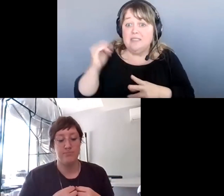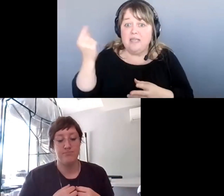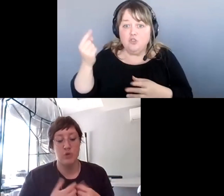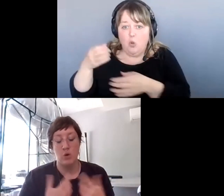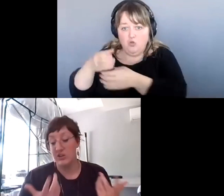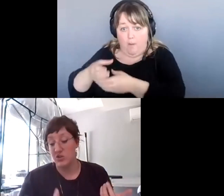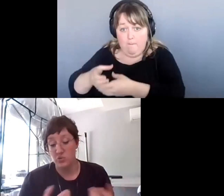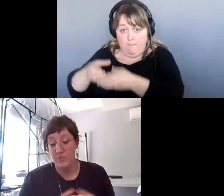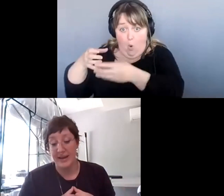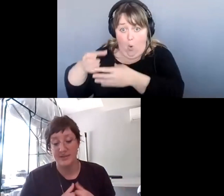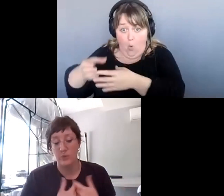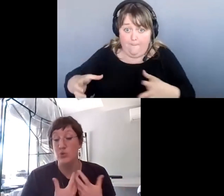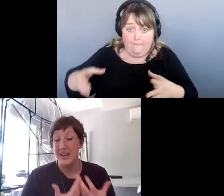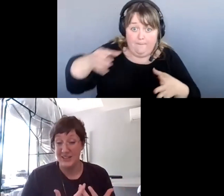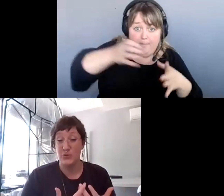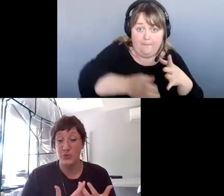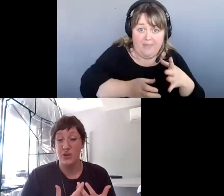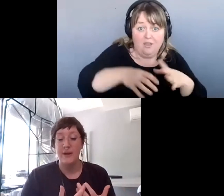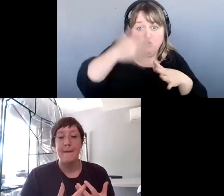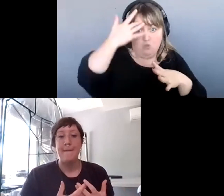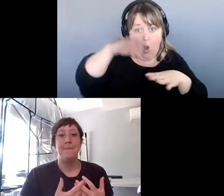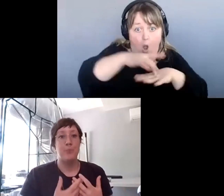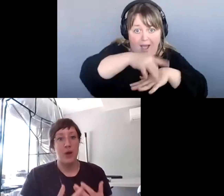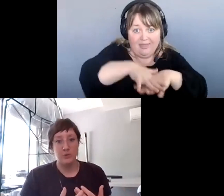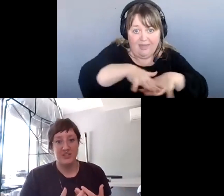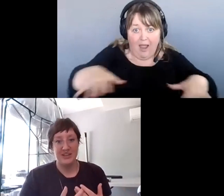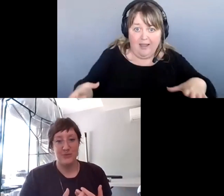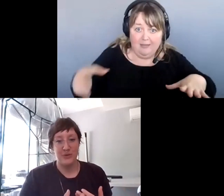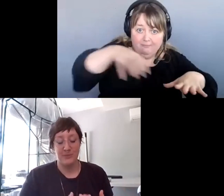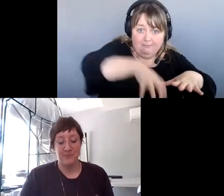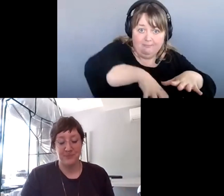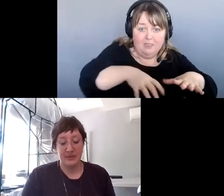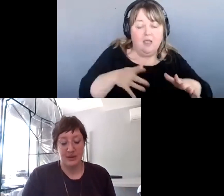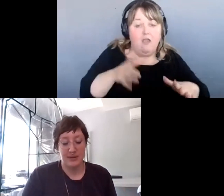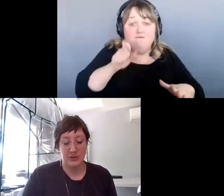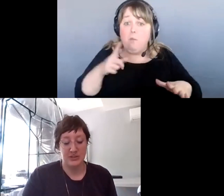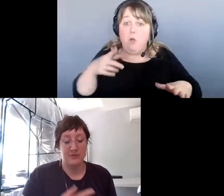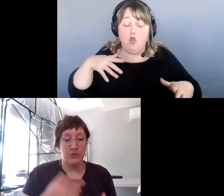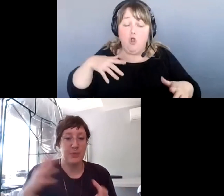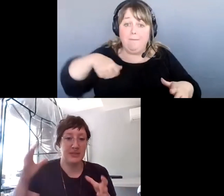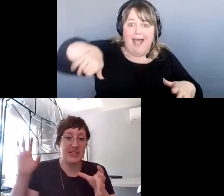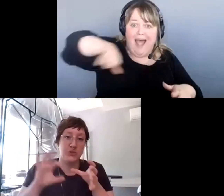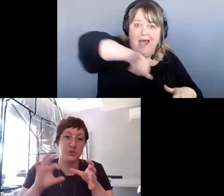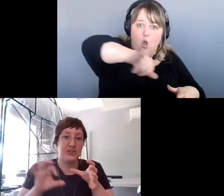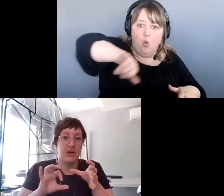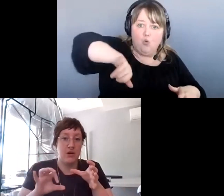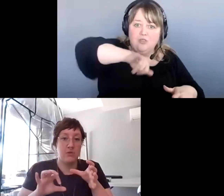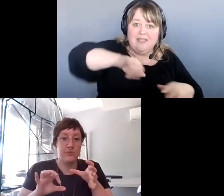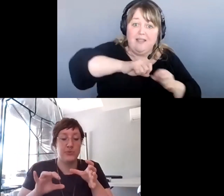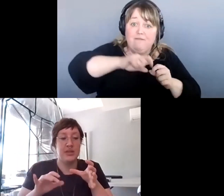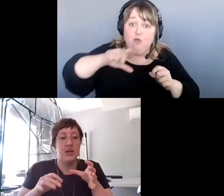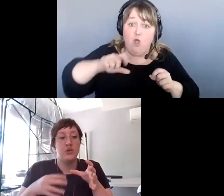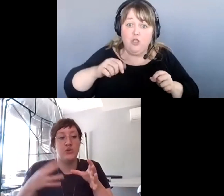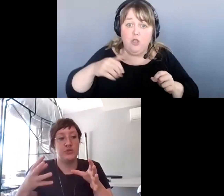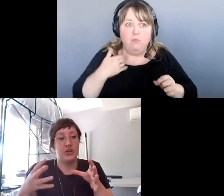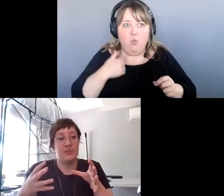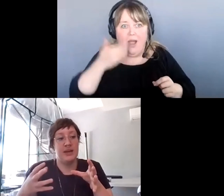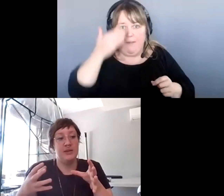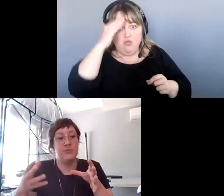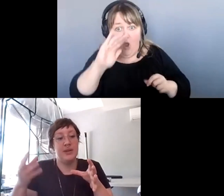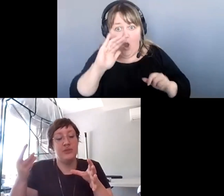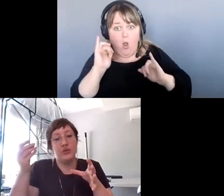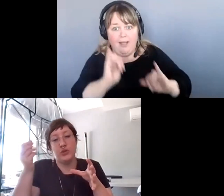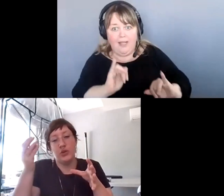comme les choux, par exemple, ou la laitue, ne pas arroser les feuilles. parce que ça va passer la journée dehors. Puis, non